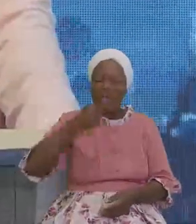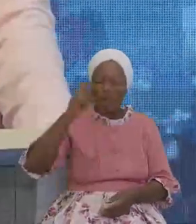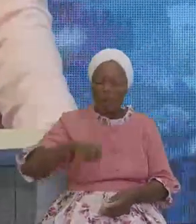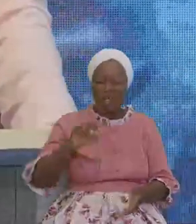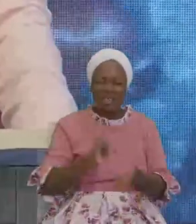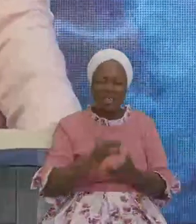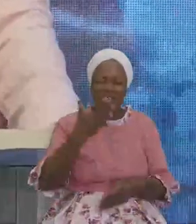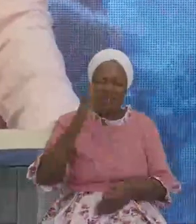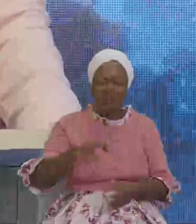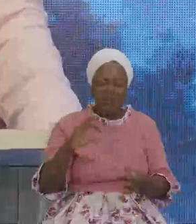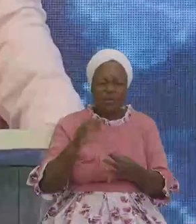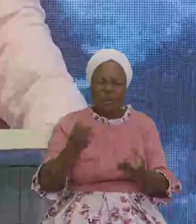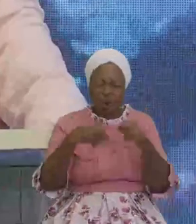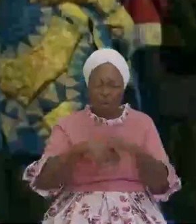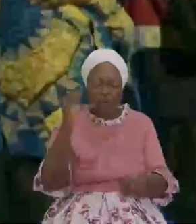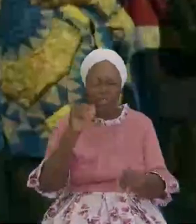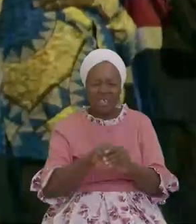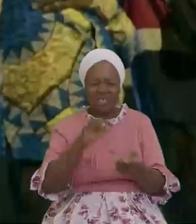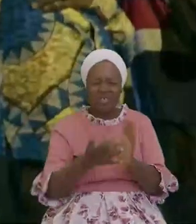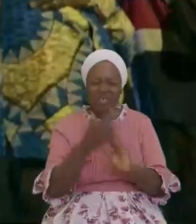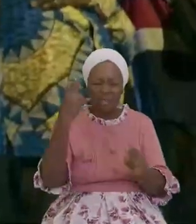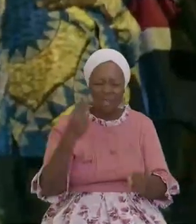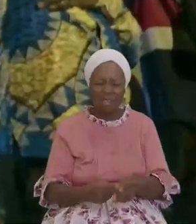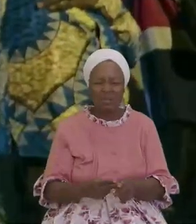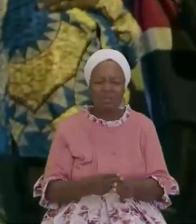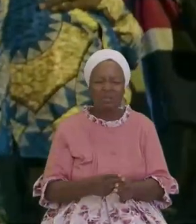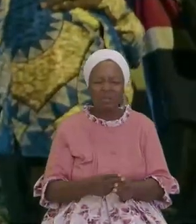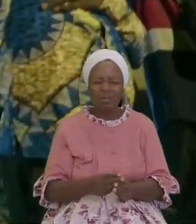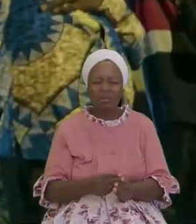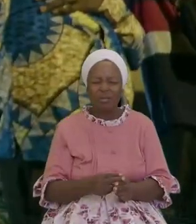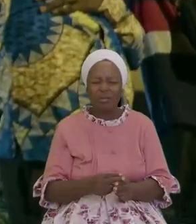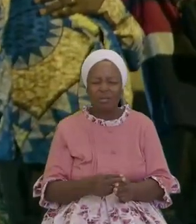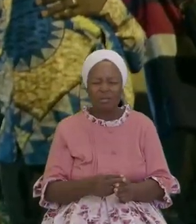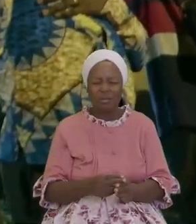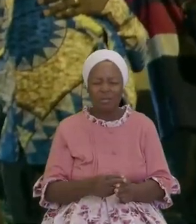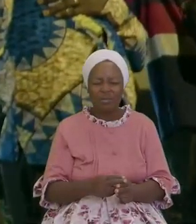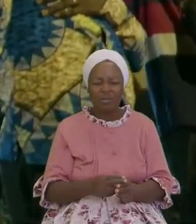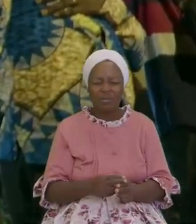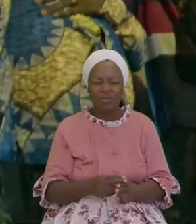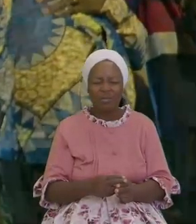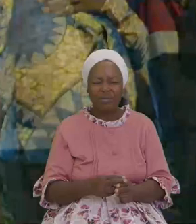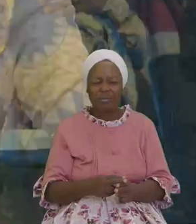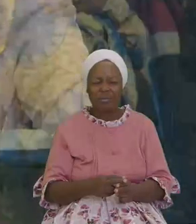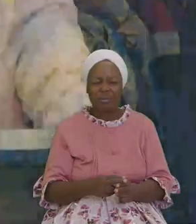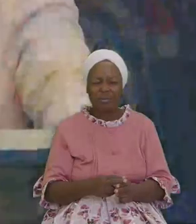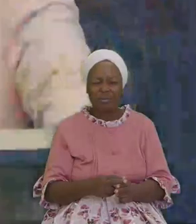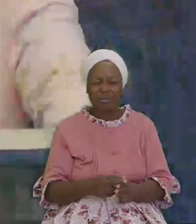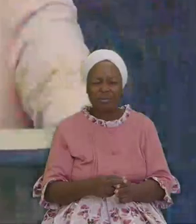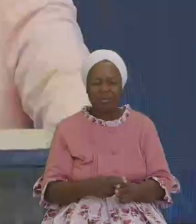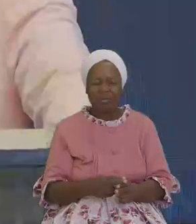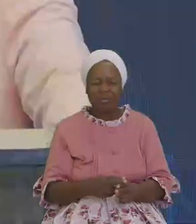Insanité, folie, je vous commande, mauvais esprit, sors au nom de Jésus.